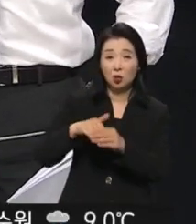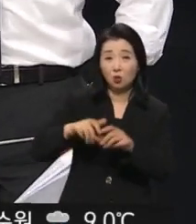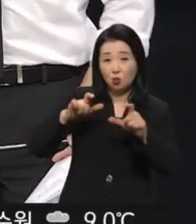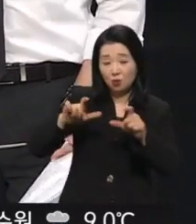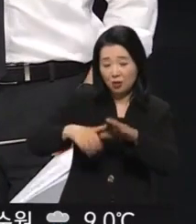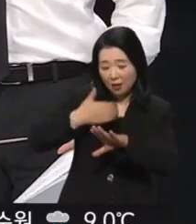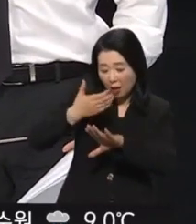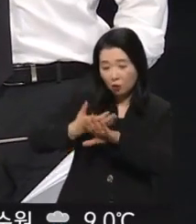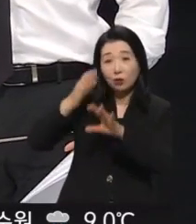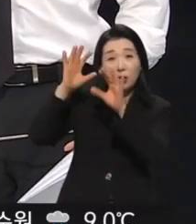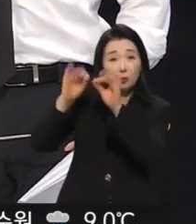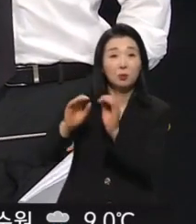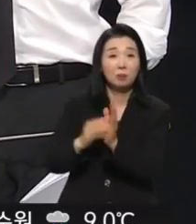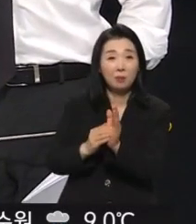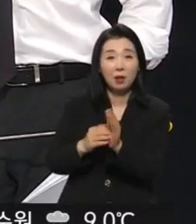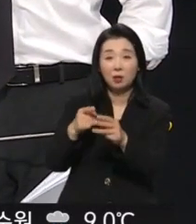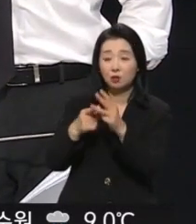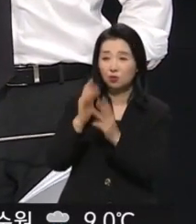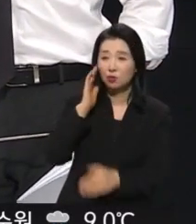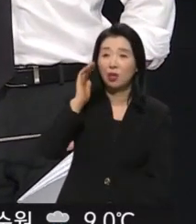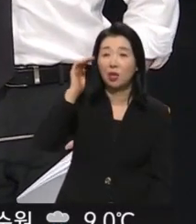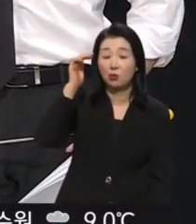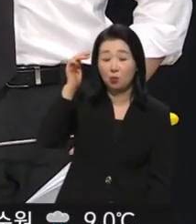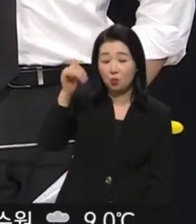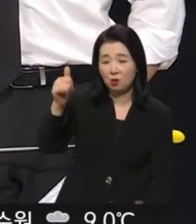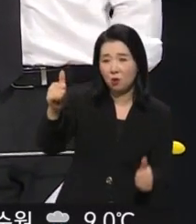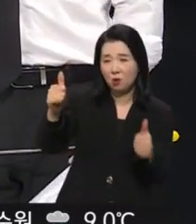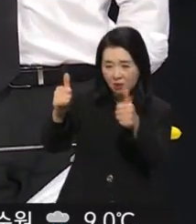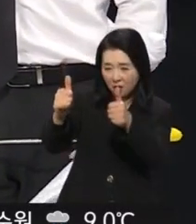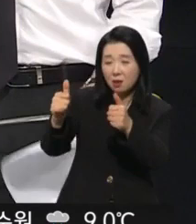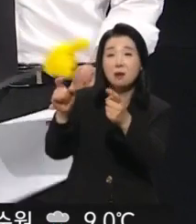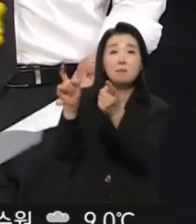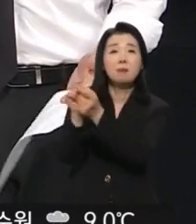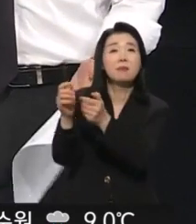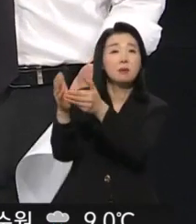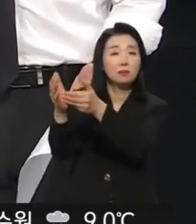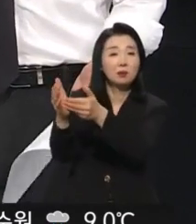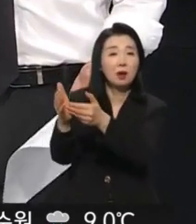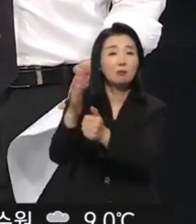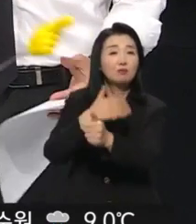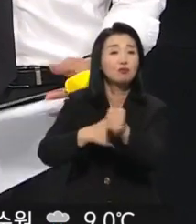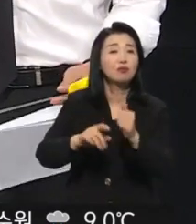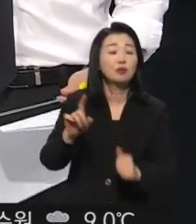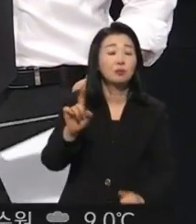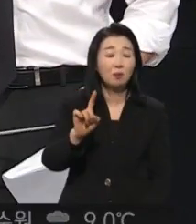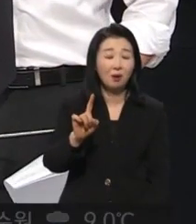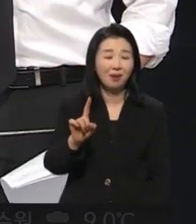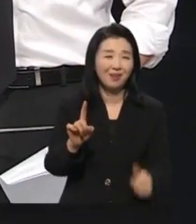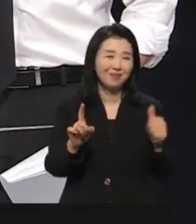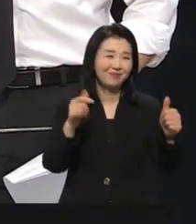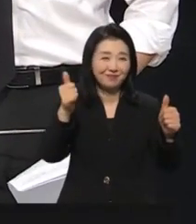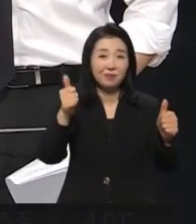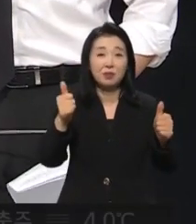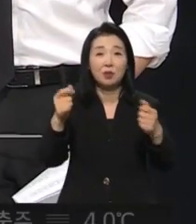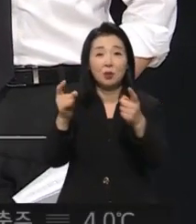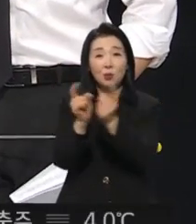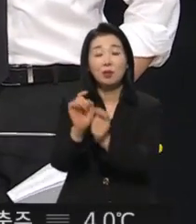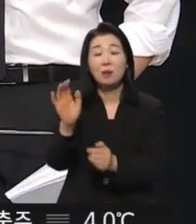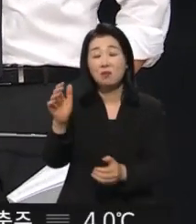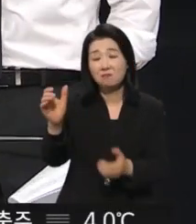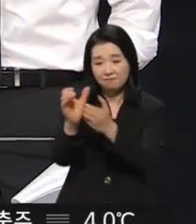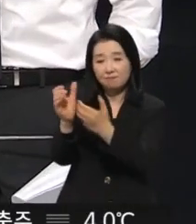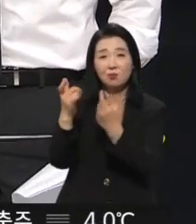뜻을 밝히면서 윤석열 대통령과의 회담을 거듭 요구했습니다. 다만 이 분위기는 영수회담이 아니라 결투